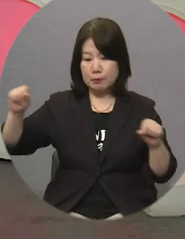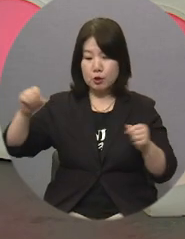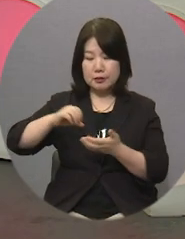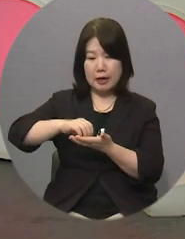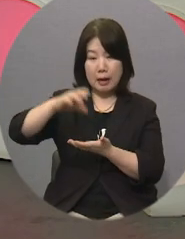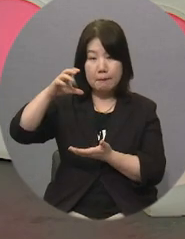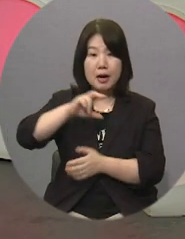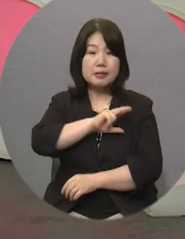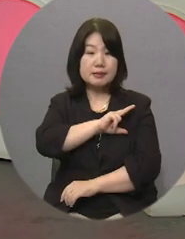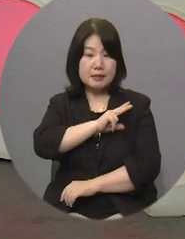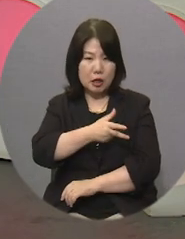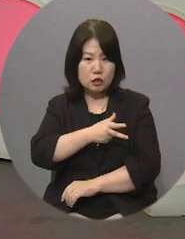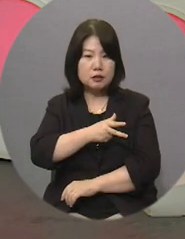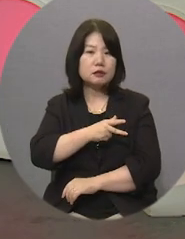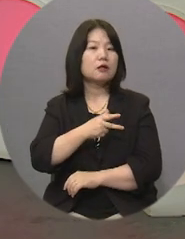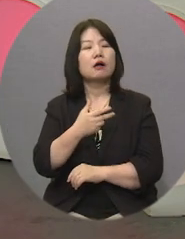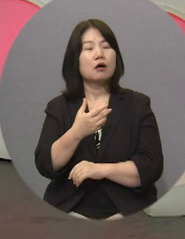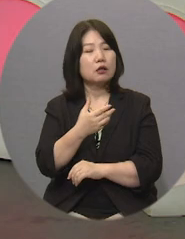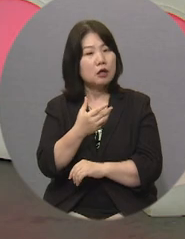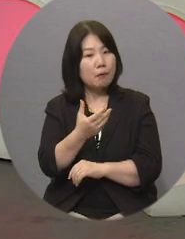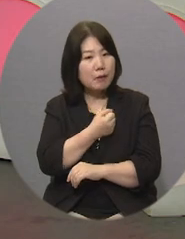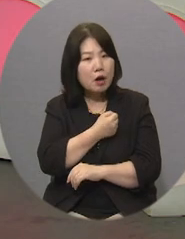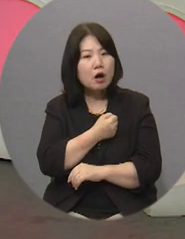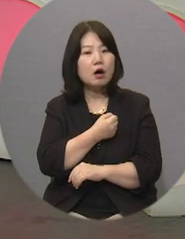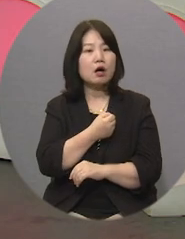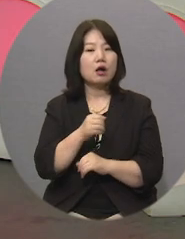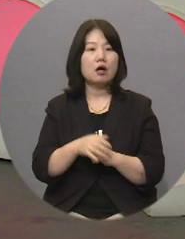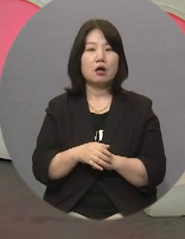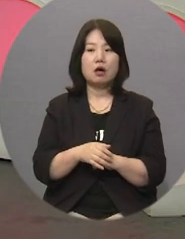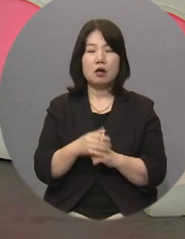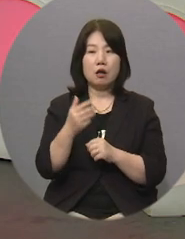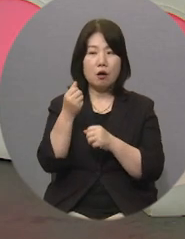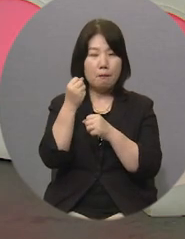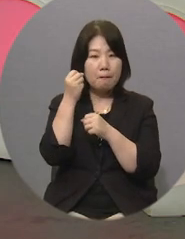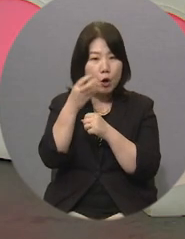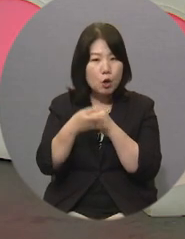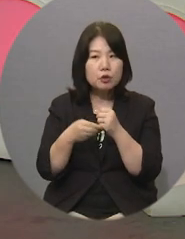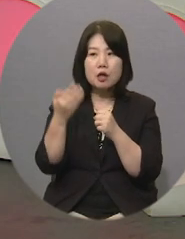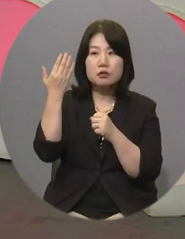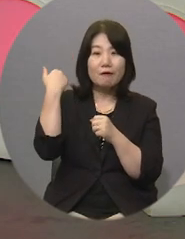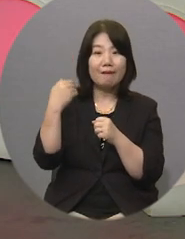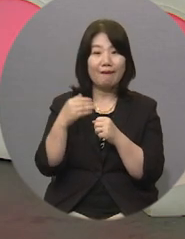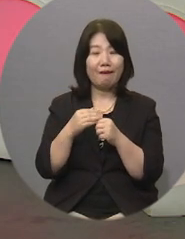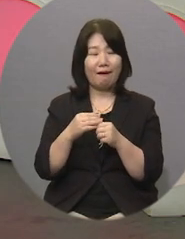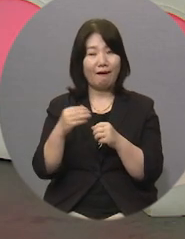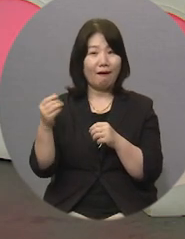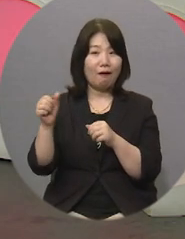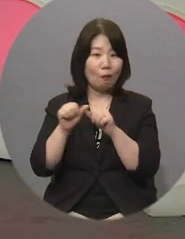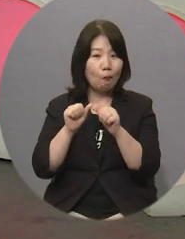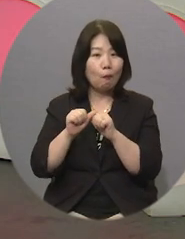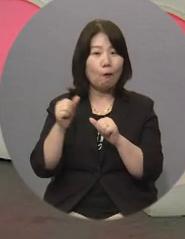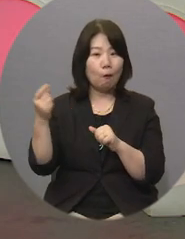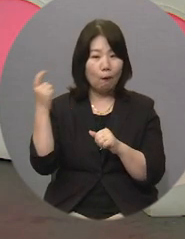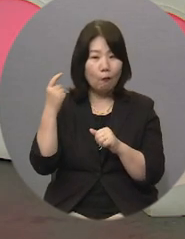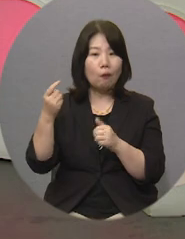제빵 자격증까지 딴 이모는 몇 해 전 저에게 기쁜 소식을 전했습니다.